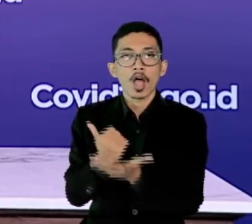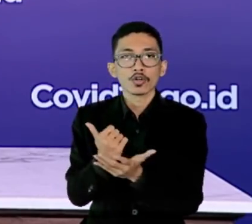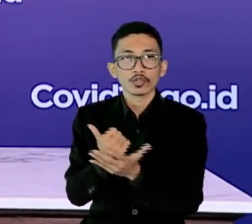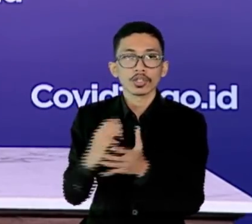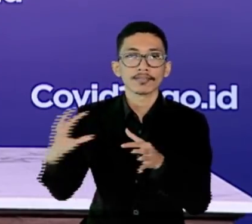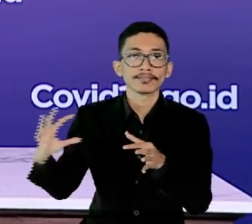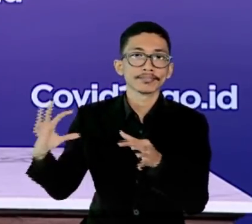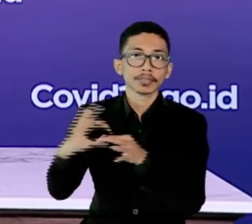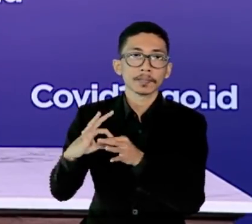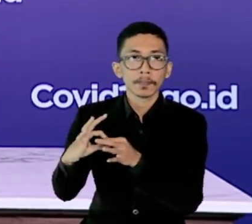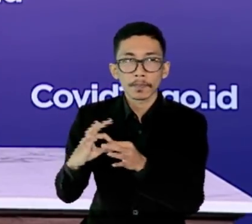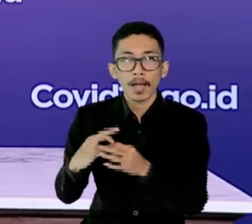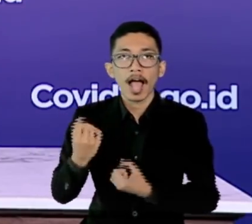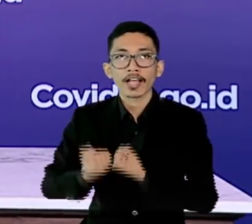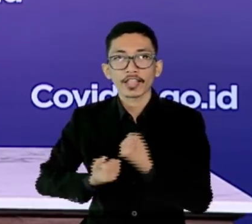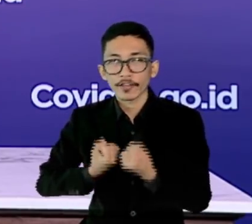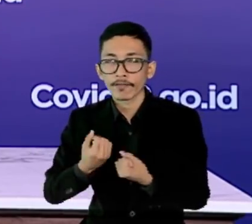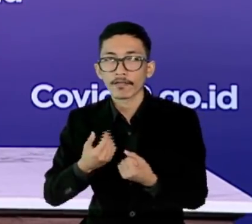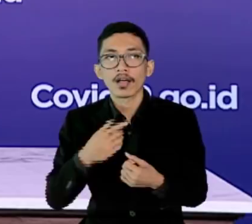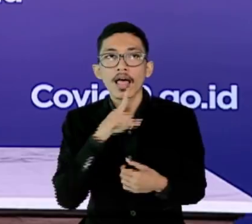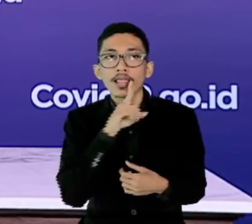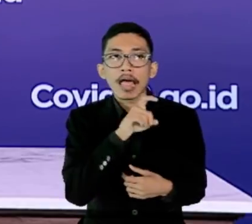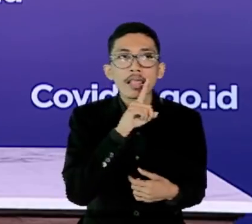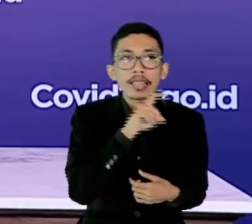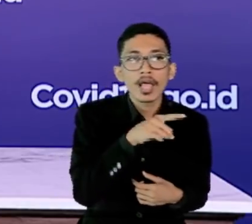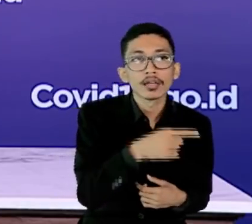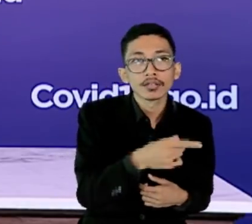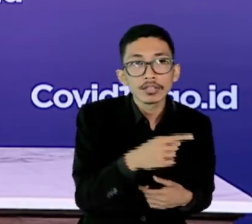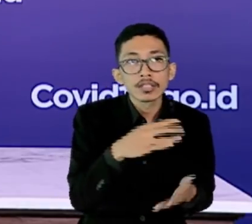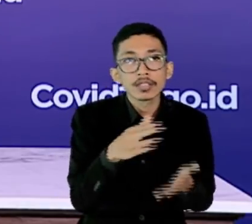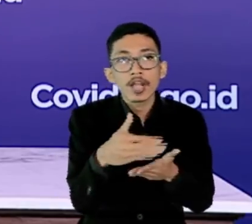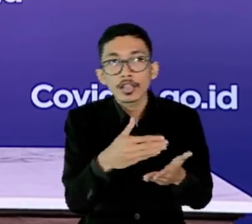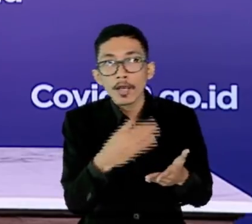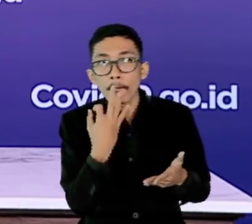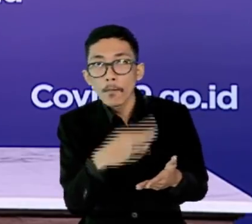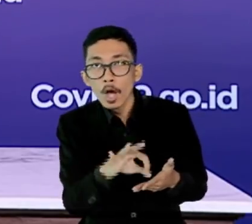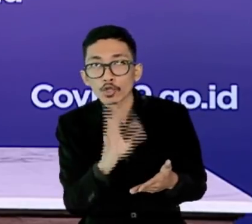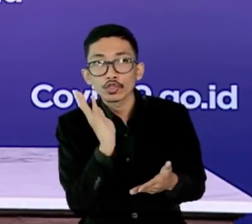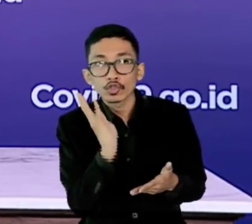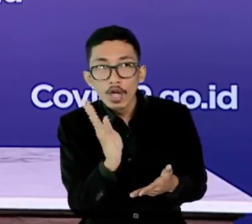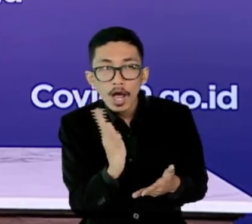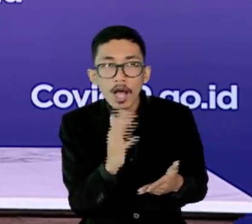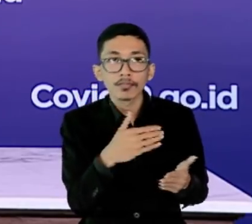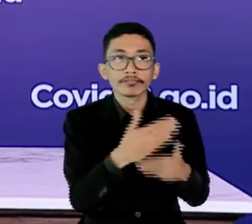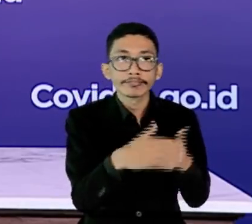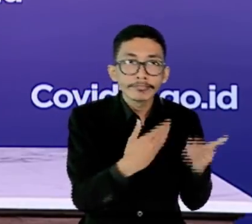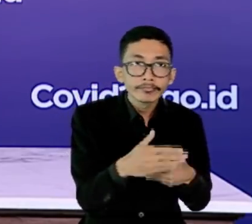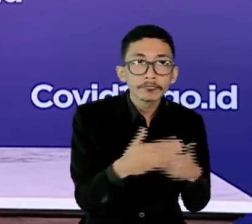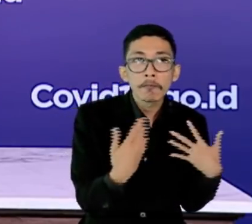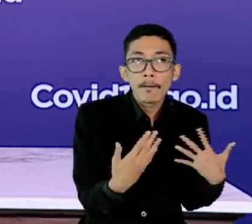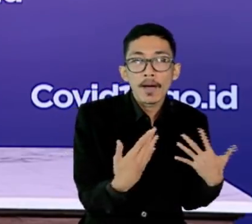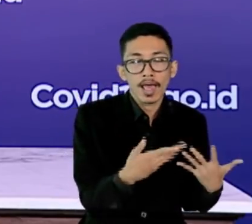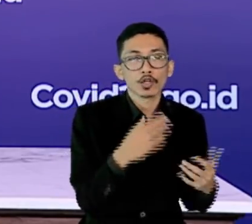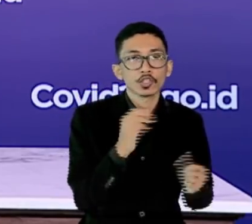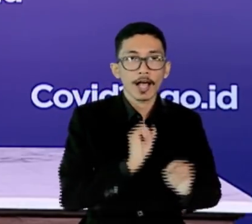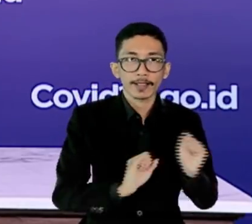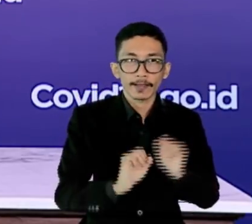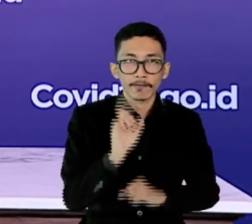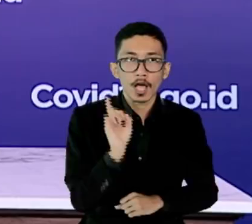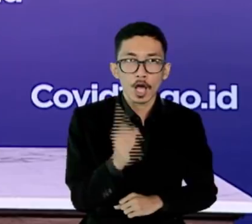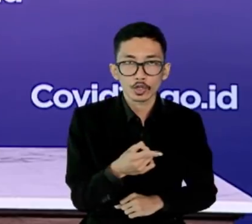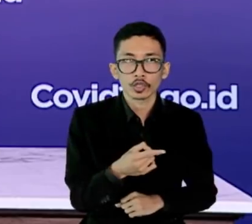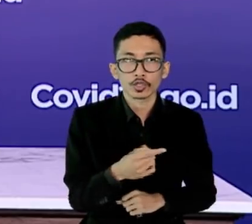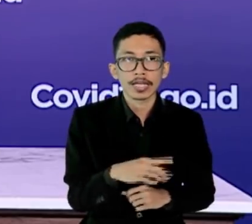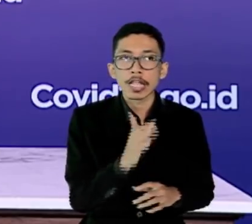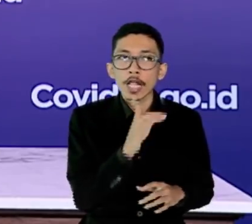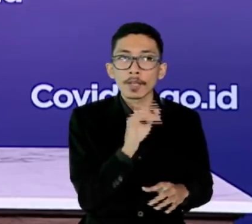untuk mensinkronisasikannya segera dengan harapan data bisa semakin interoperable dan mencegah hal yang sama